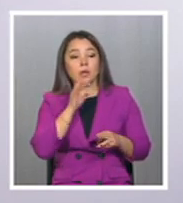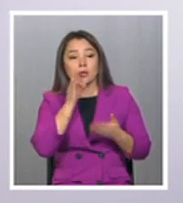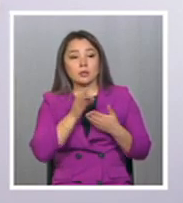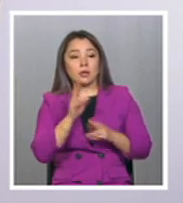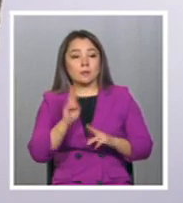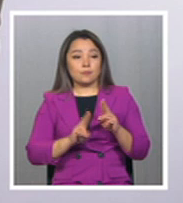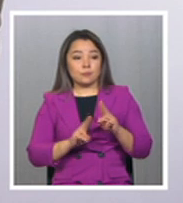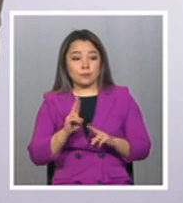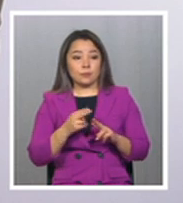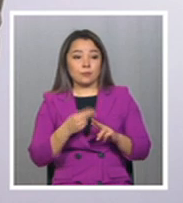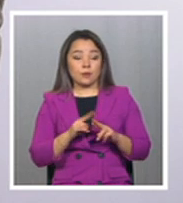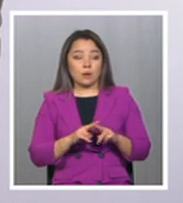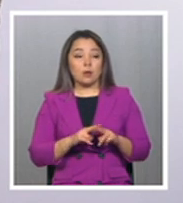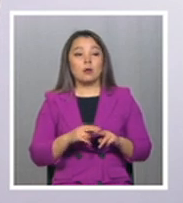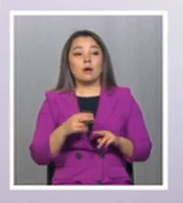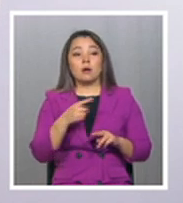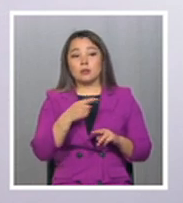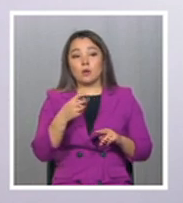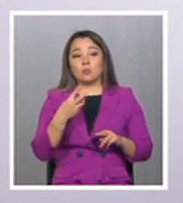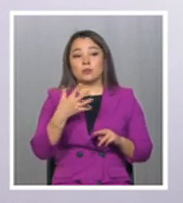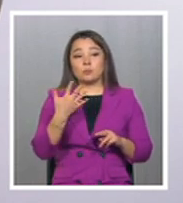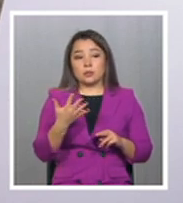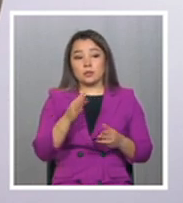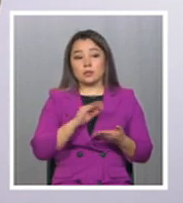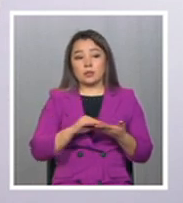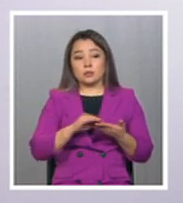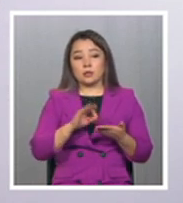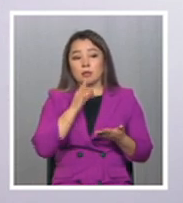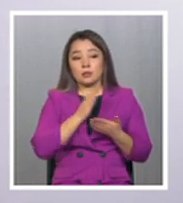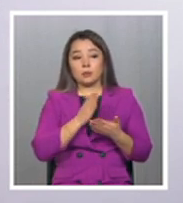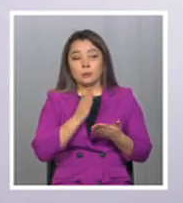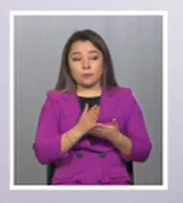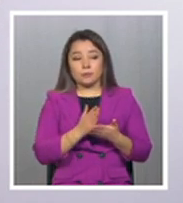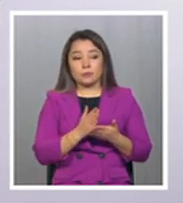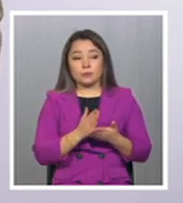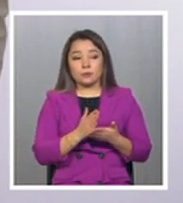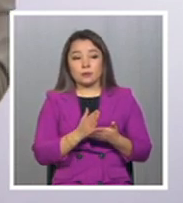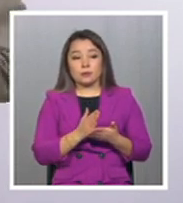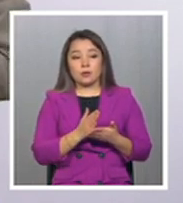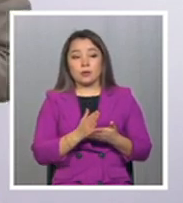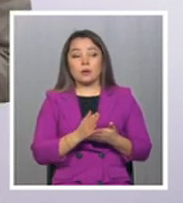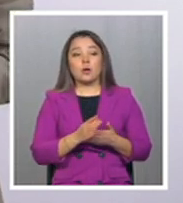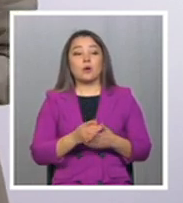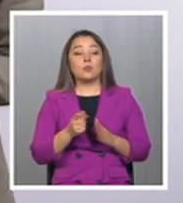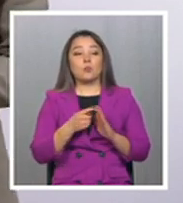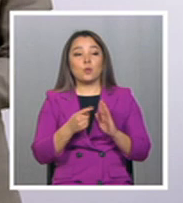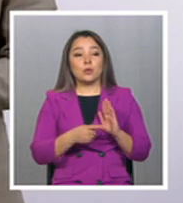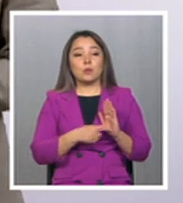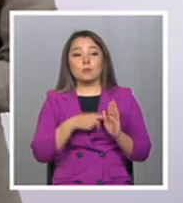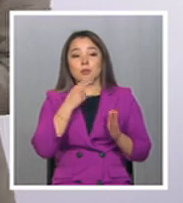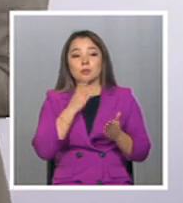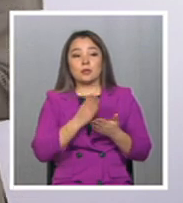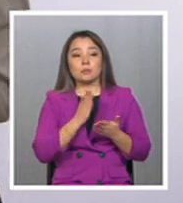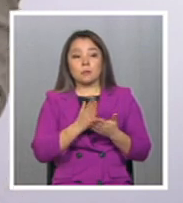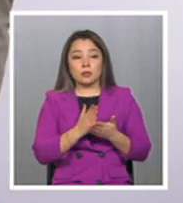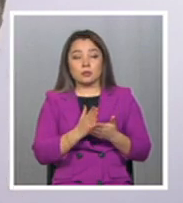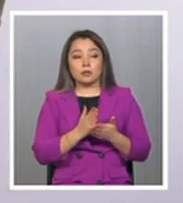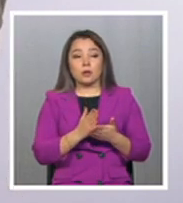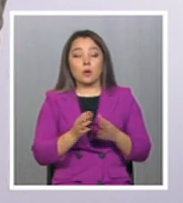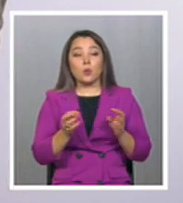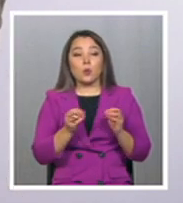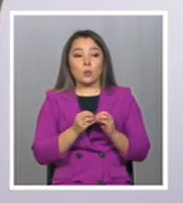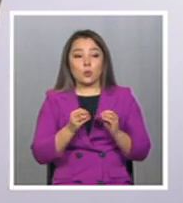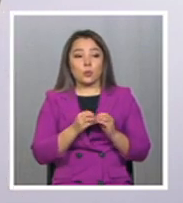Қараңыздар, алымындағы 35-тің өзін жазып қоямыз. Және бөліміне назар аударамыз болар. Бөлімінде 10